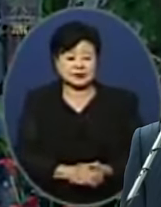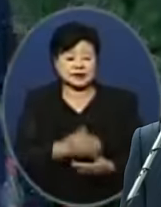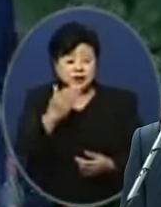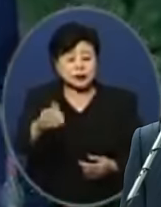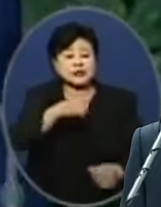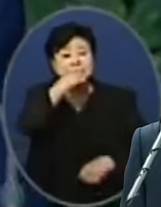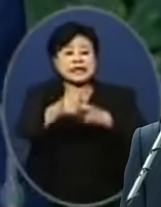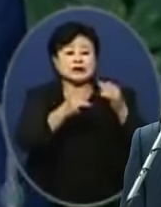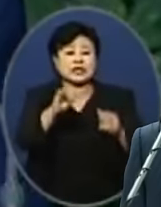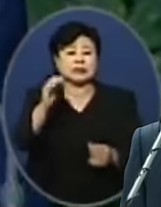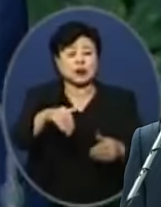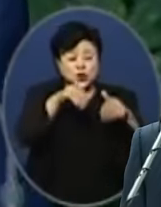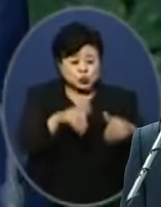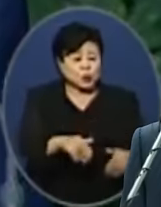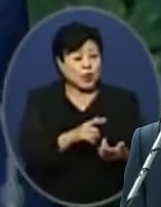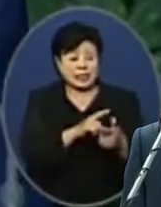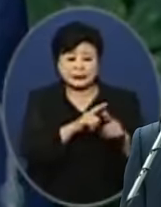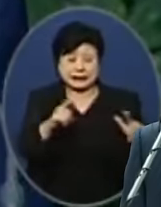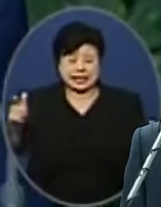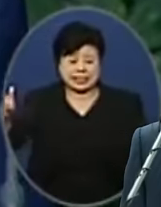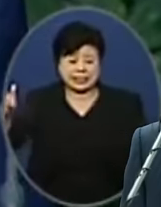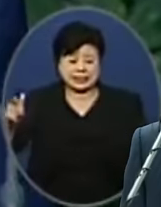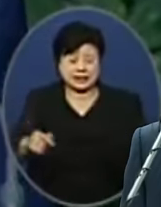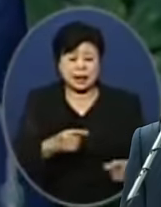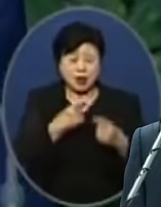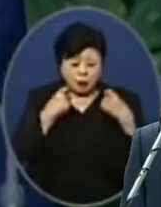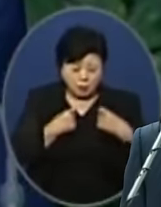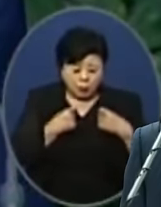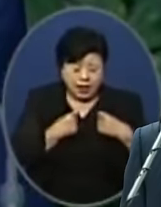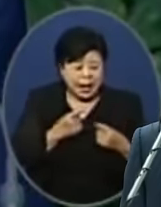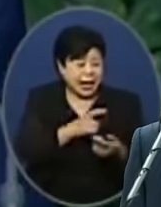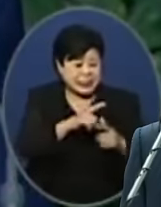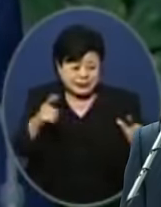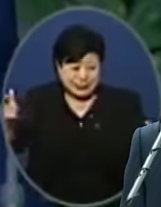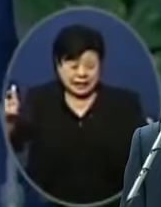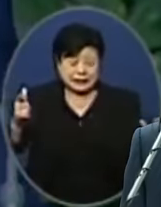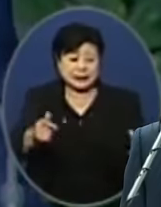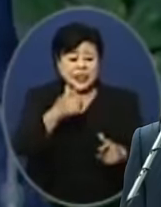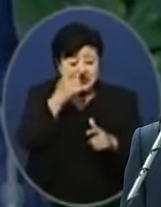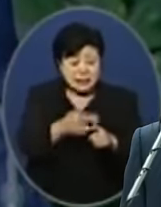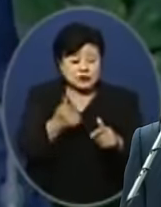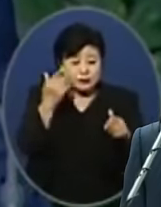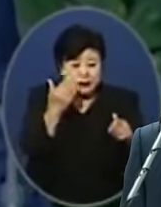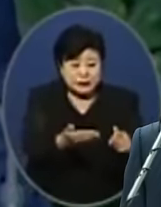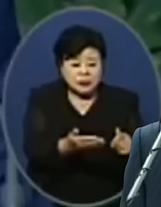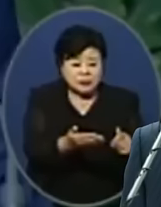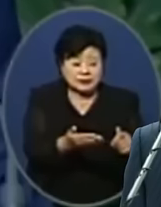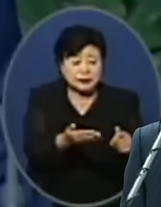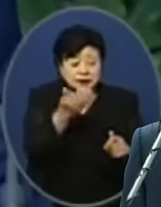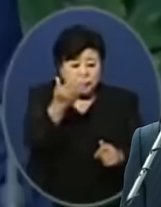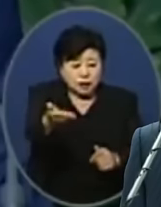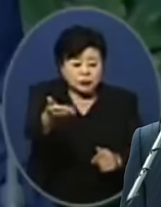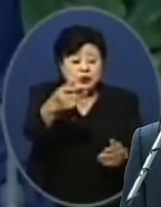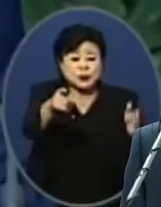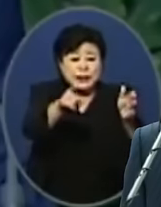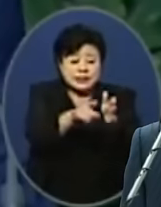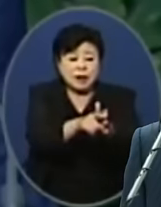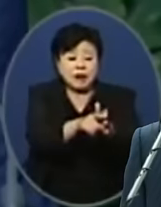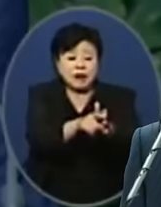여러분은 자유인이지 종을 멍에를 맨 종이 아닙니다. 예수님께서 여러분을